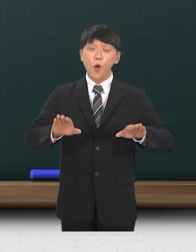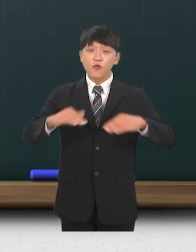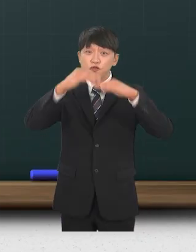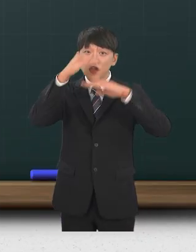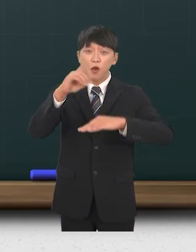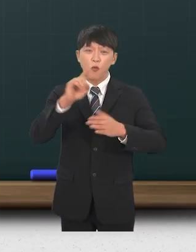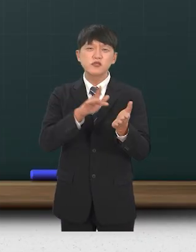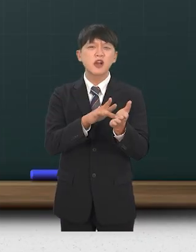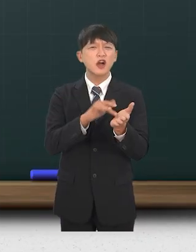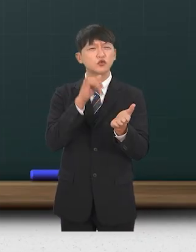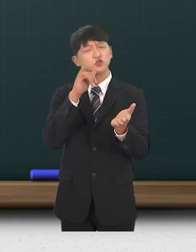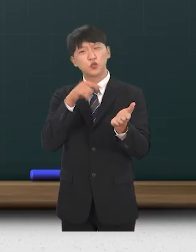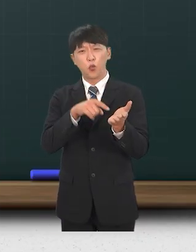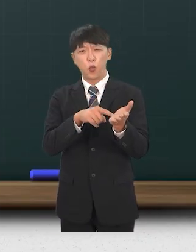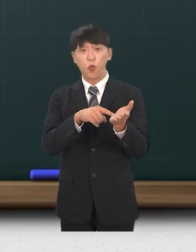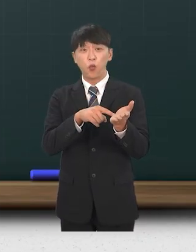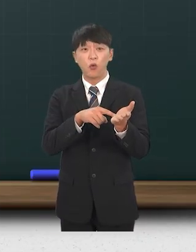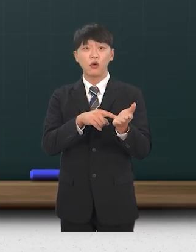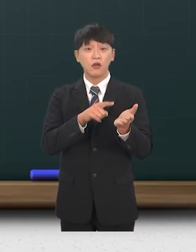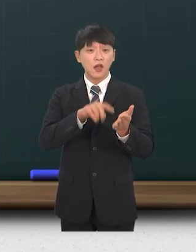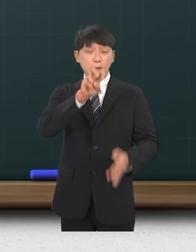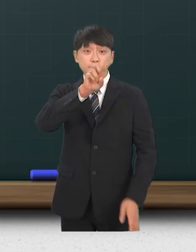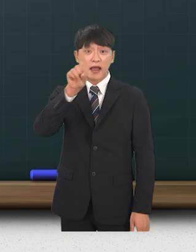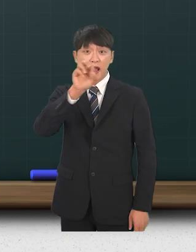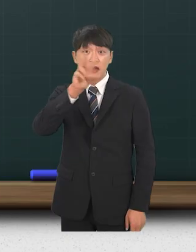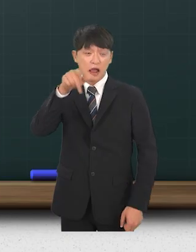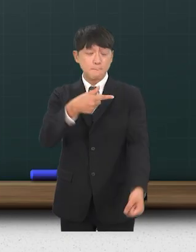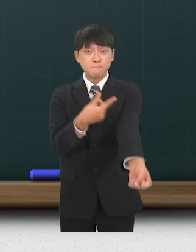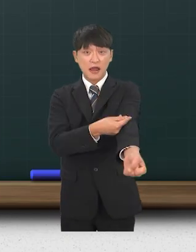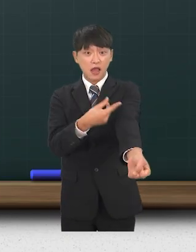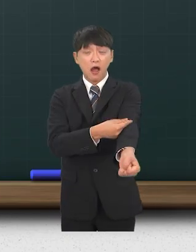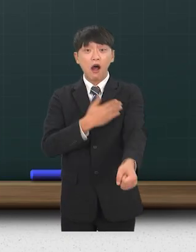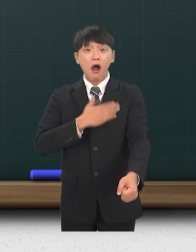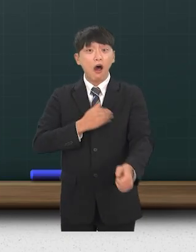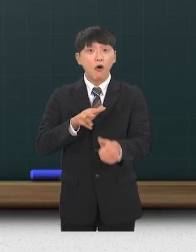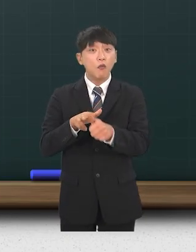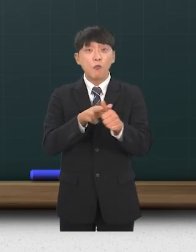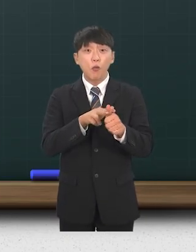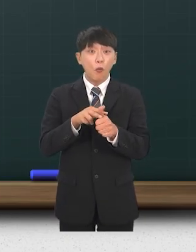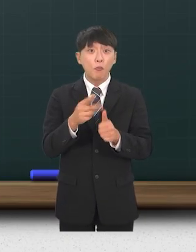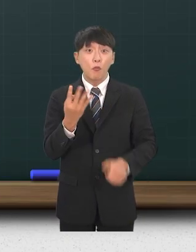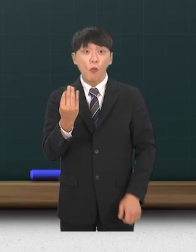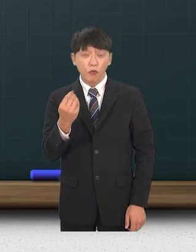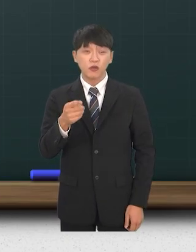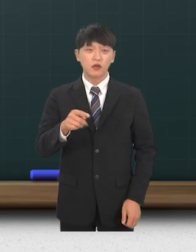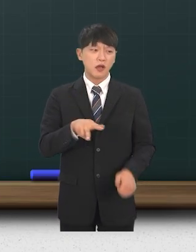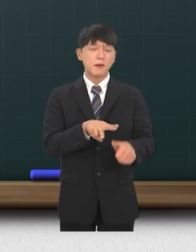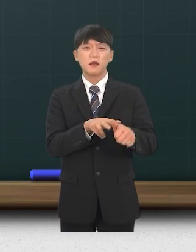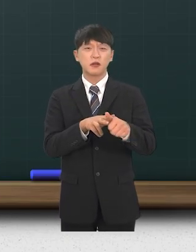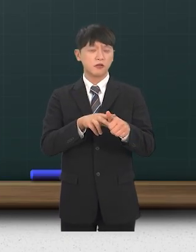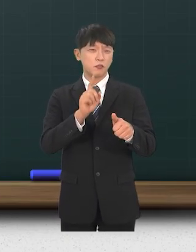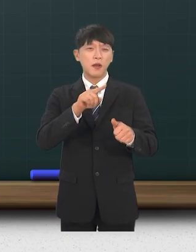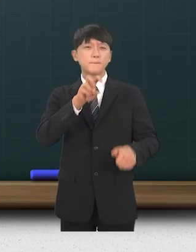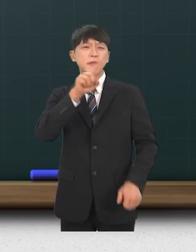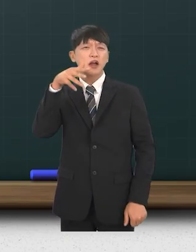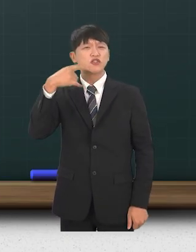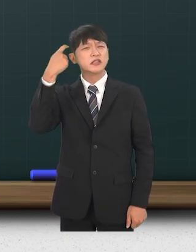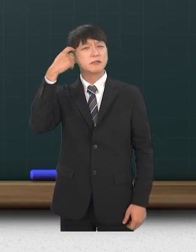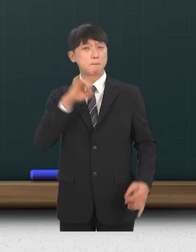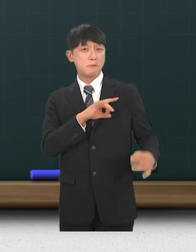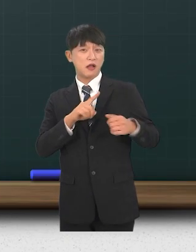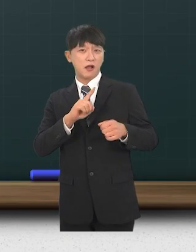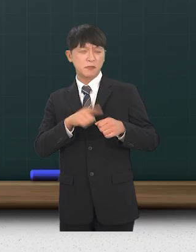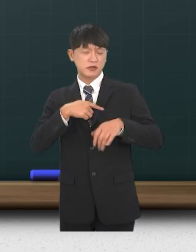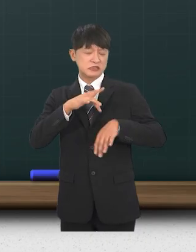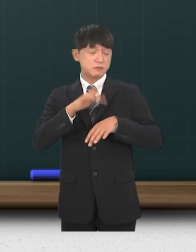오늘은 약물 중독에 대해 알아볼 거예요. 여러분은 마약에 대해 어디까지 알고 있나요? 마취 작용을 하며 습관성으로